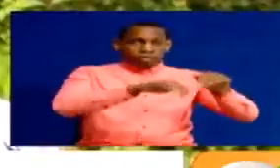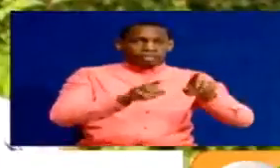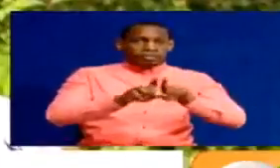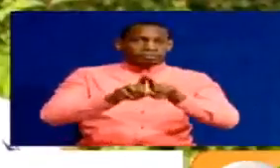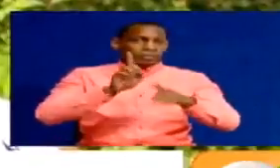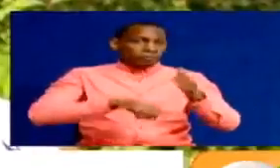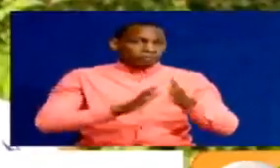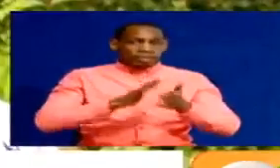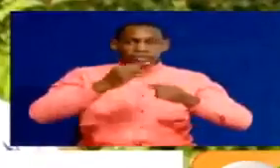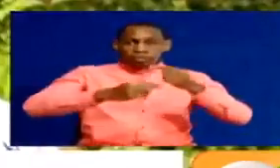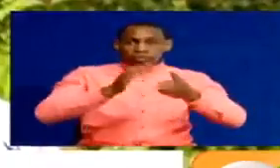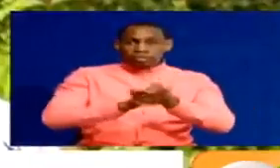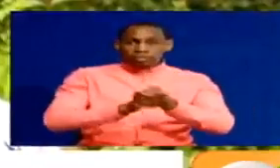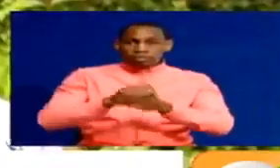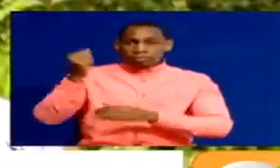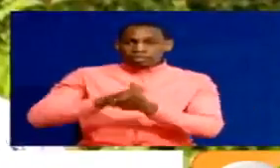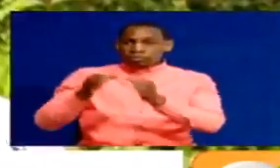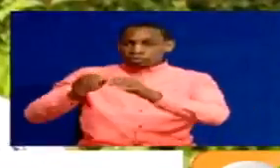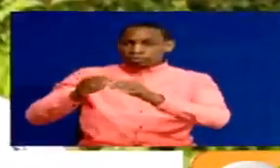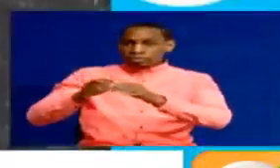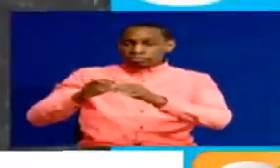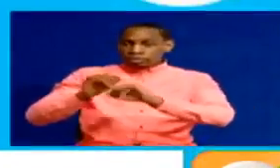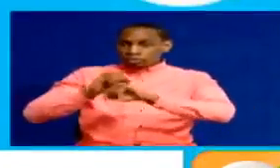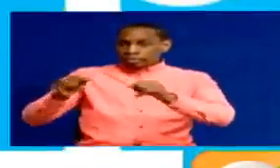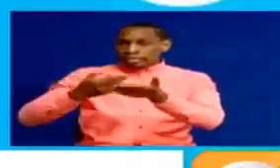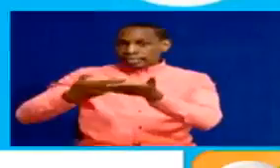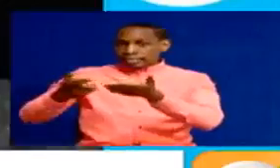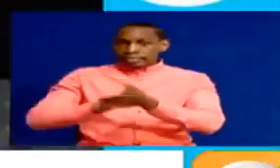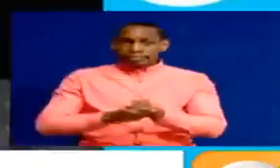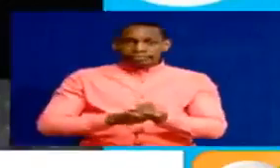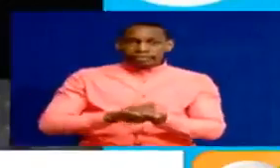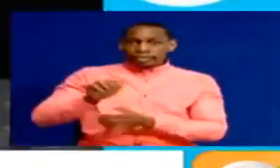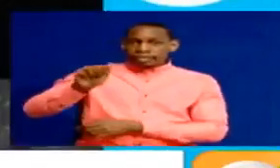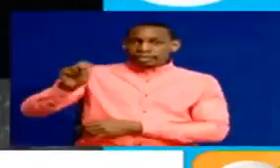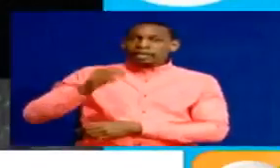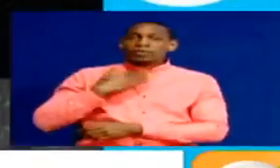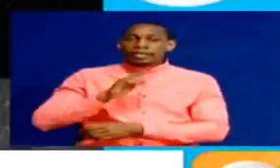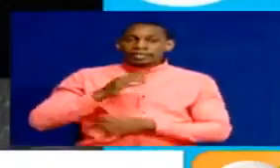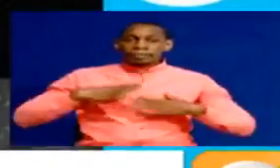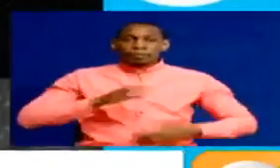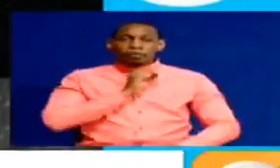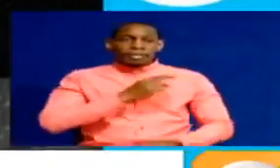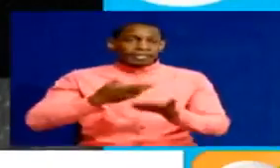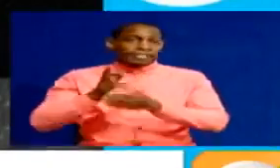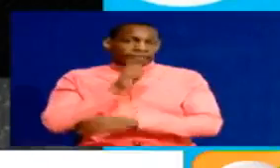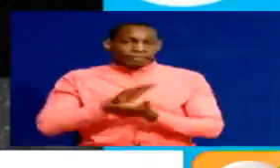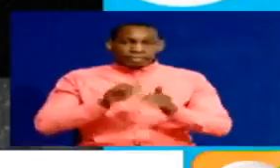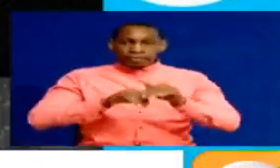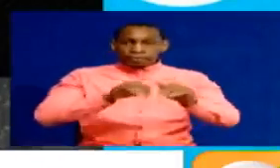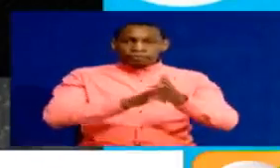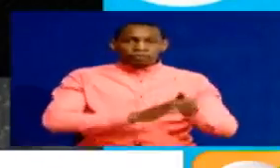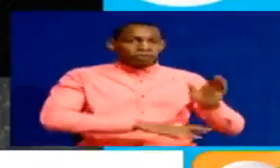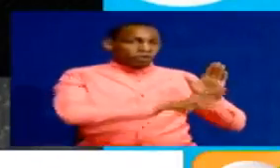to also continue cleaning the political parties register. Nderitu akiwataka wale waliolalamika kuhusu kusajiliwa